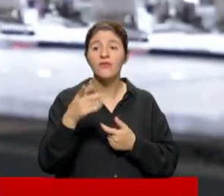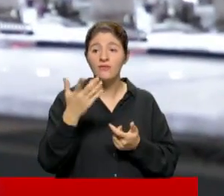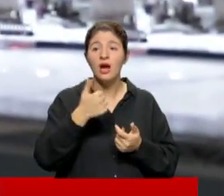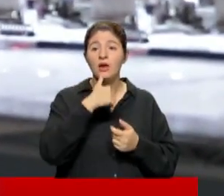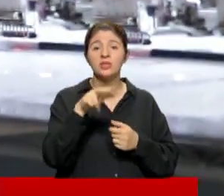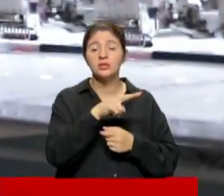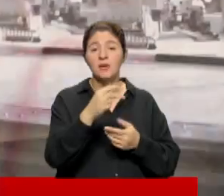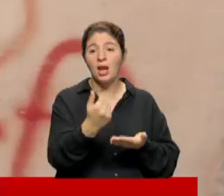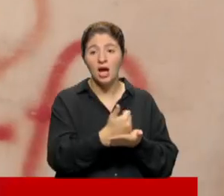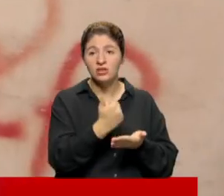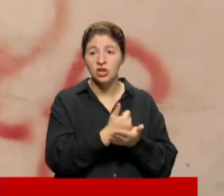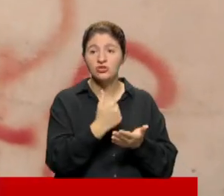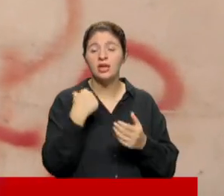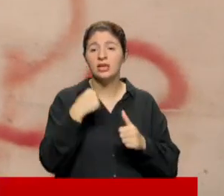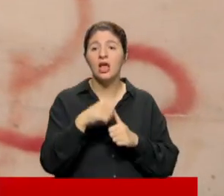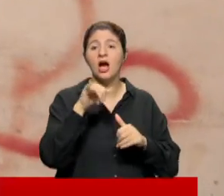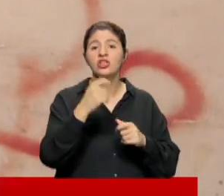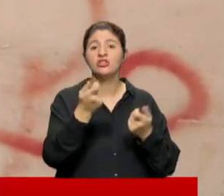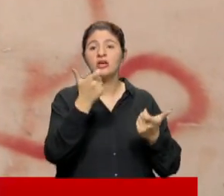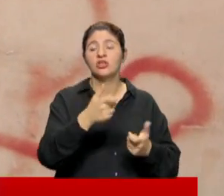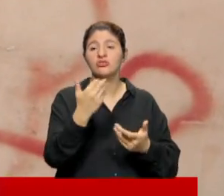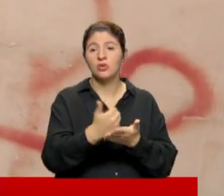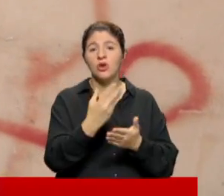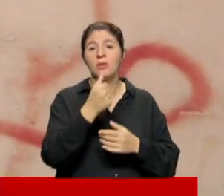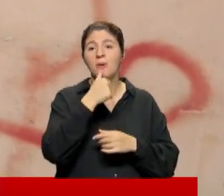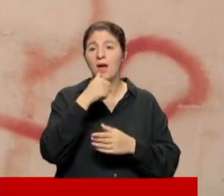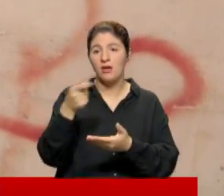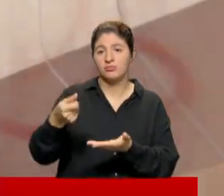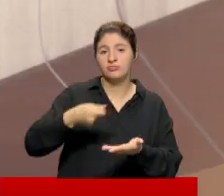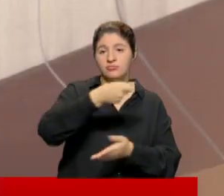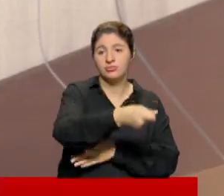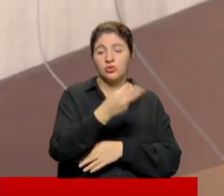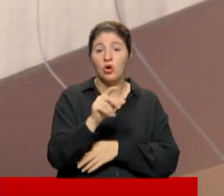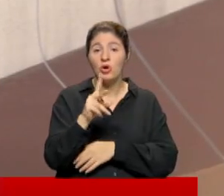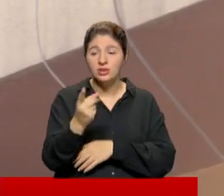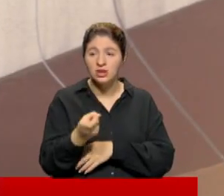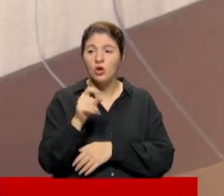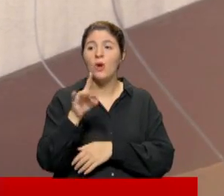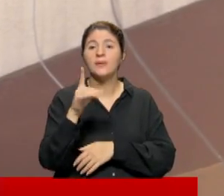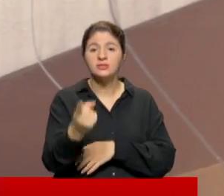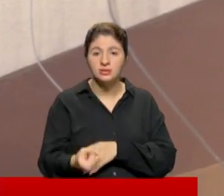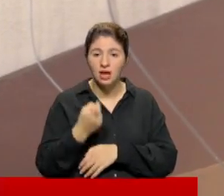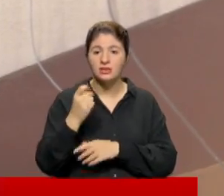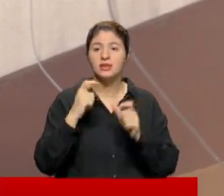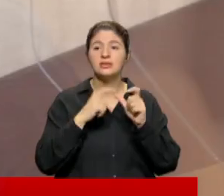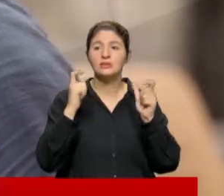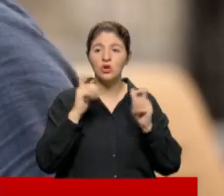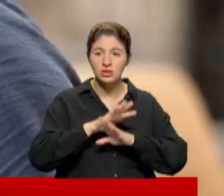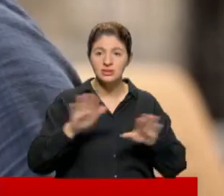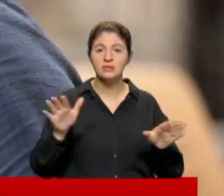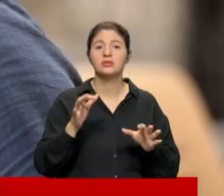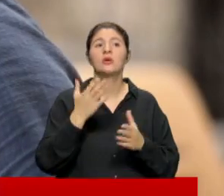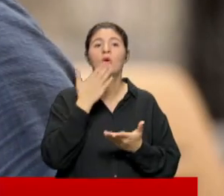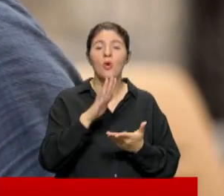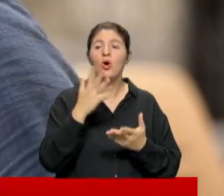abisinin kazancını yine aynı iş yerinde çalışan babası alıyor 12 saat 15 saat sigortasız son